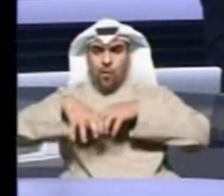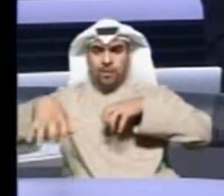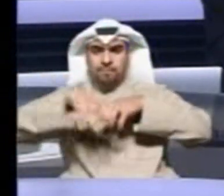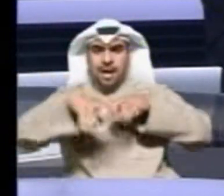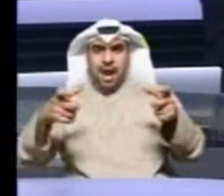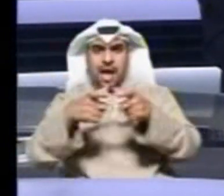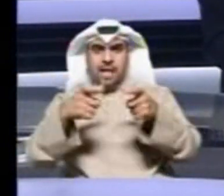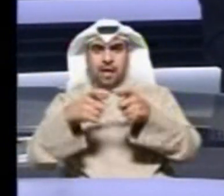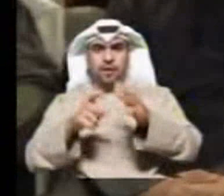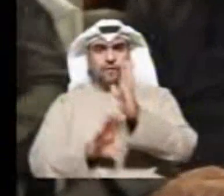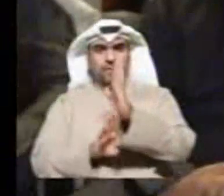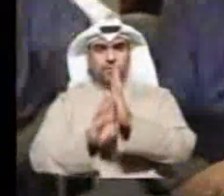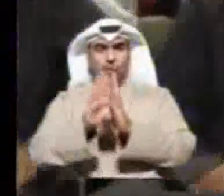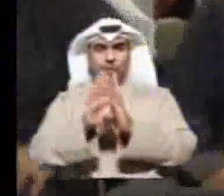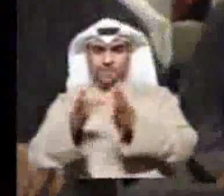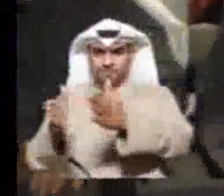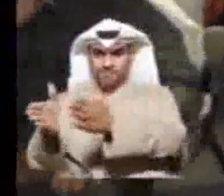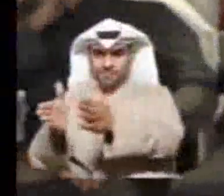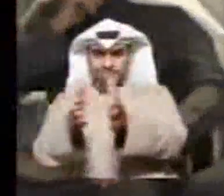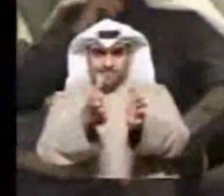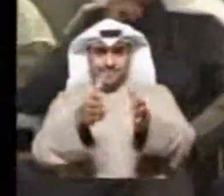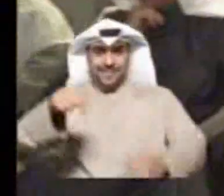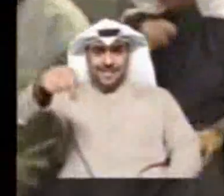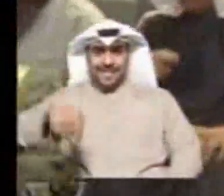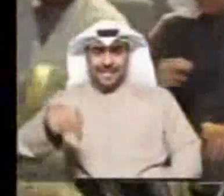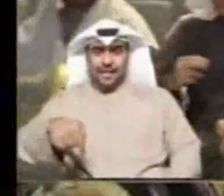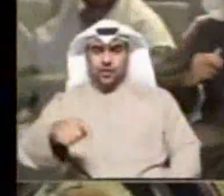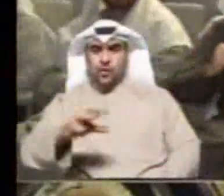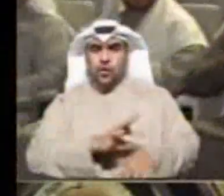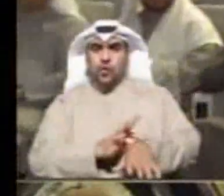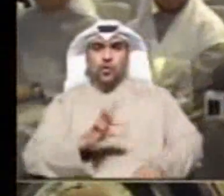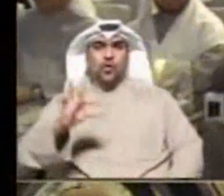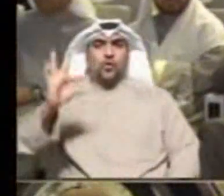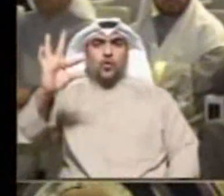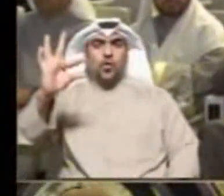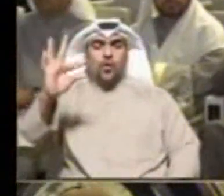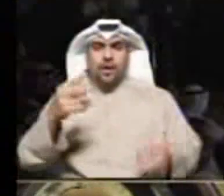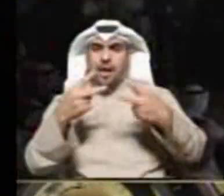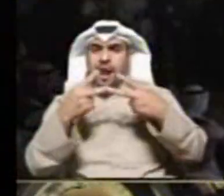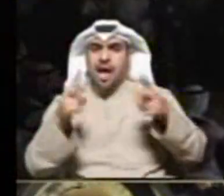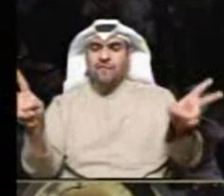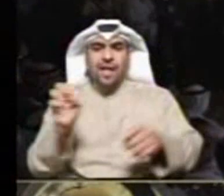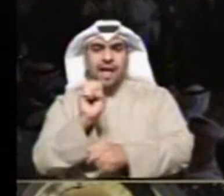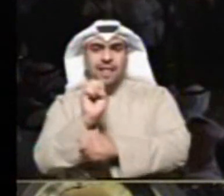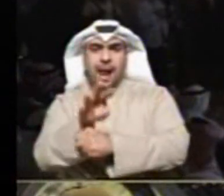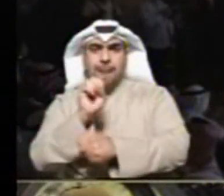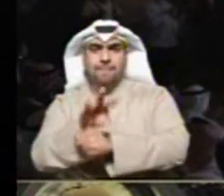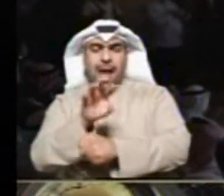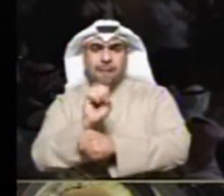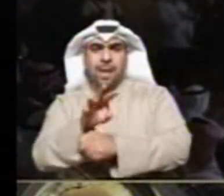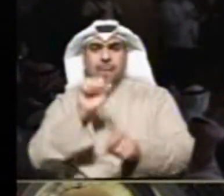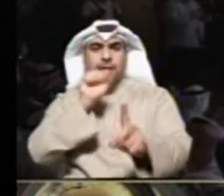الحكومية. فتح المجال أمام الأطباء في دراسة تخصص إدارة المستشفيات والمرافق الحكومية